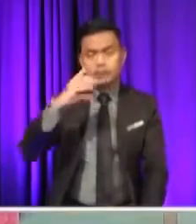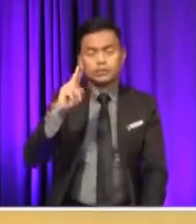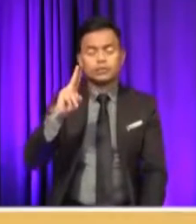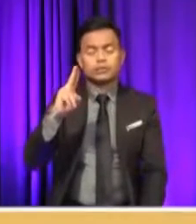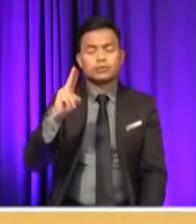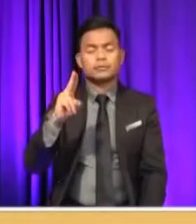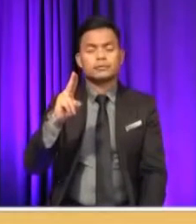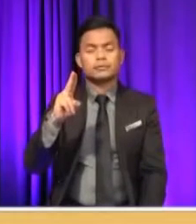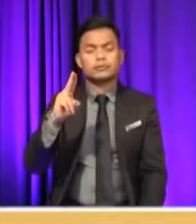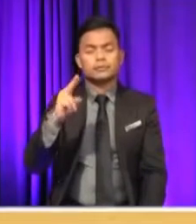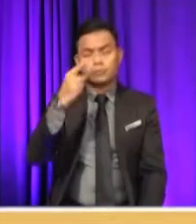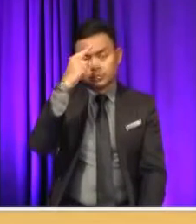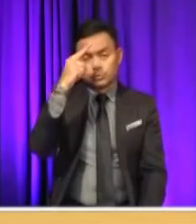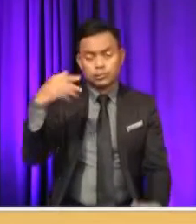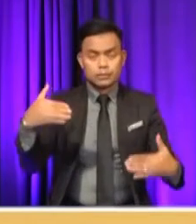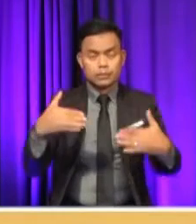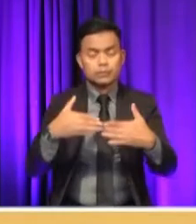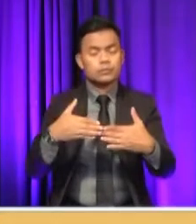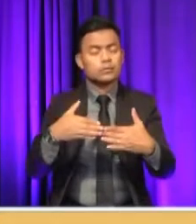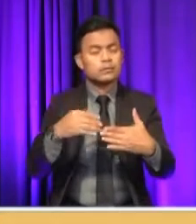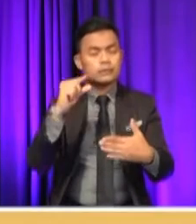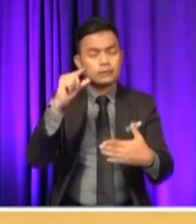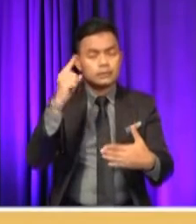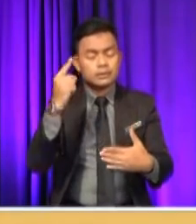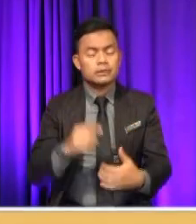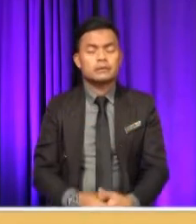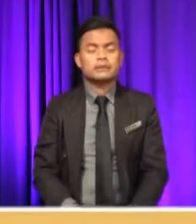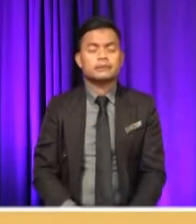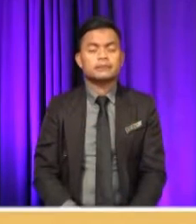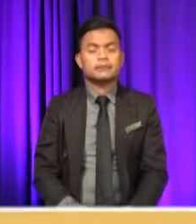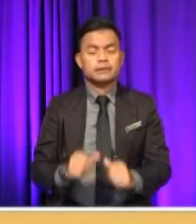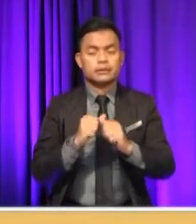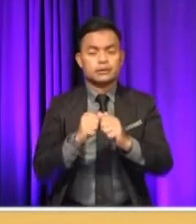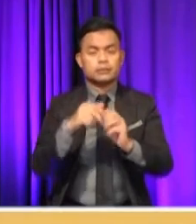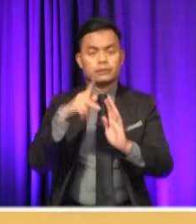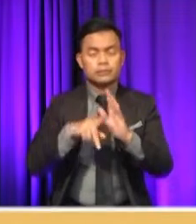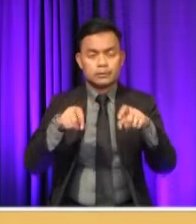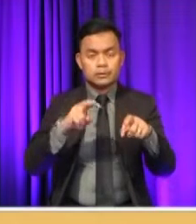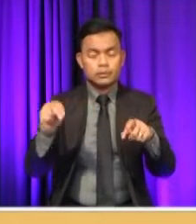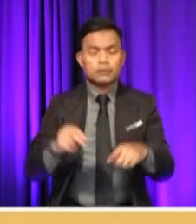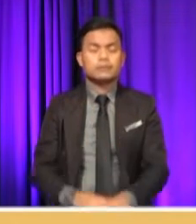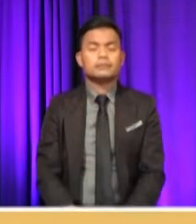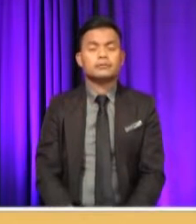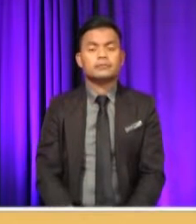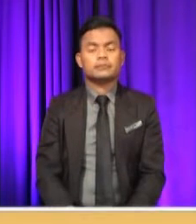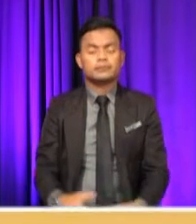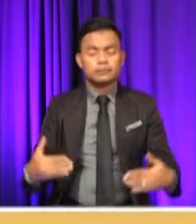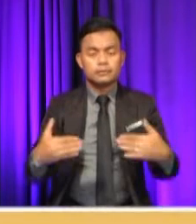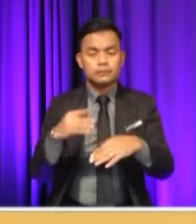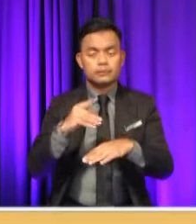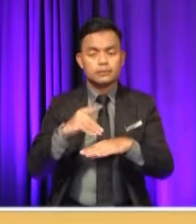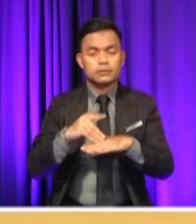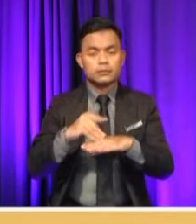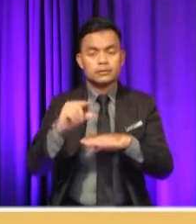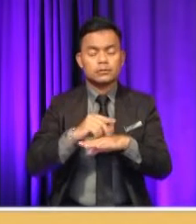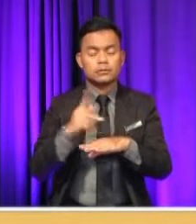sambungan sementara ataupun sambungan kekal berdasarkan dia punya keperluan lah. Okey, penyambung ni banyak digunakan dalam barang